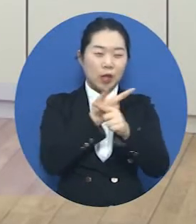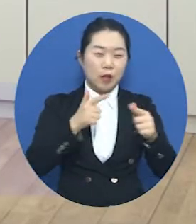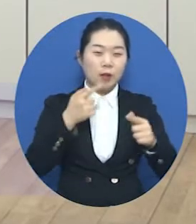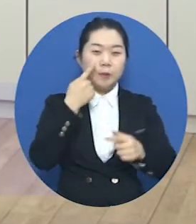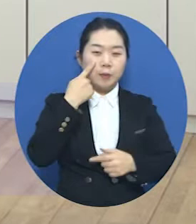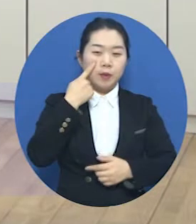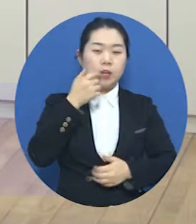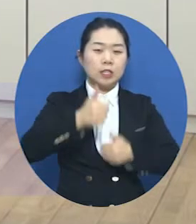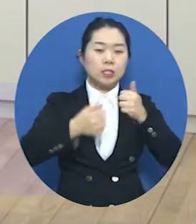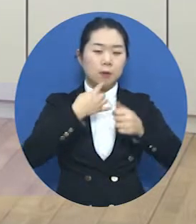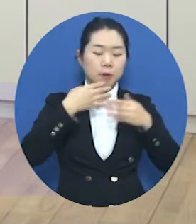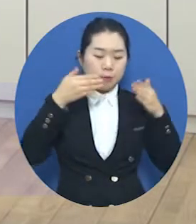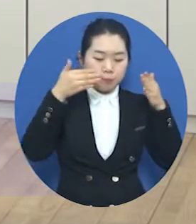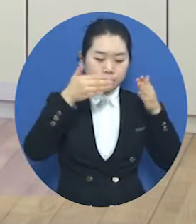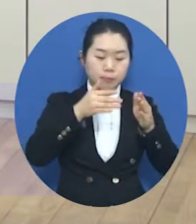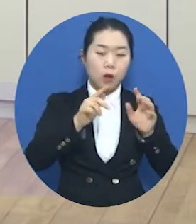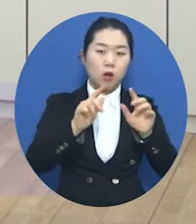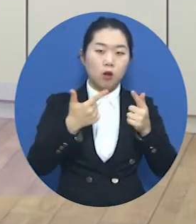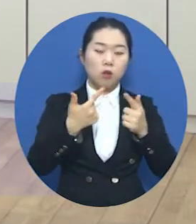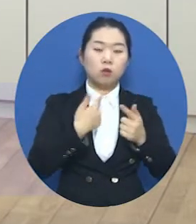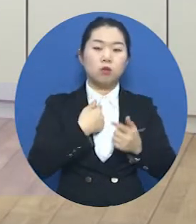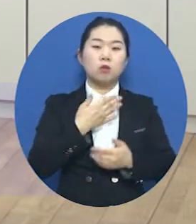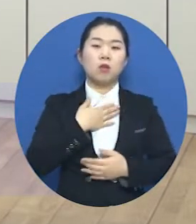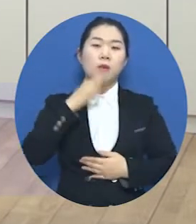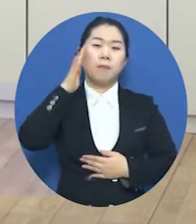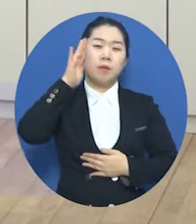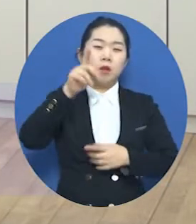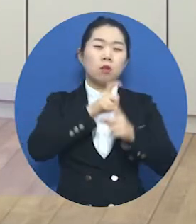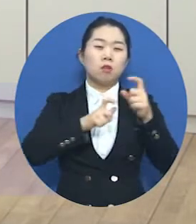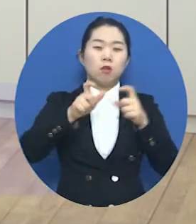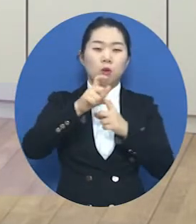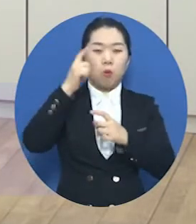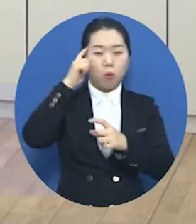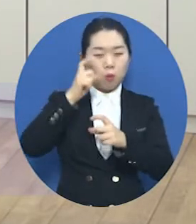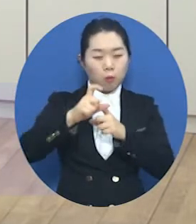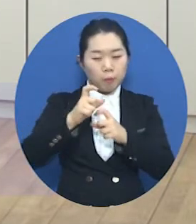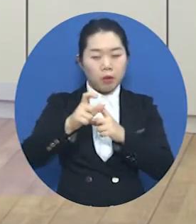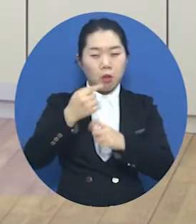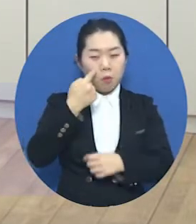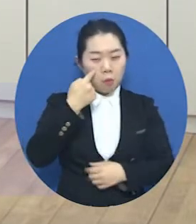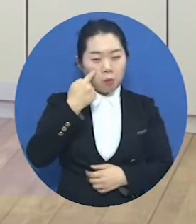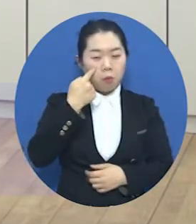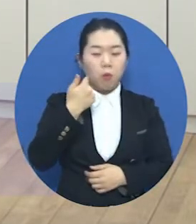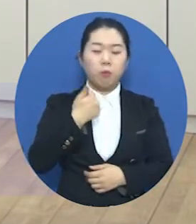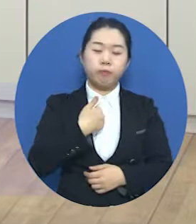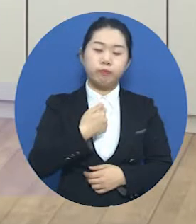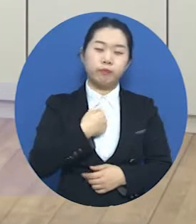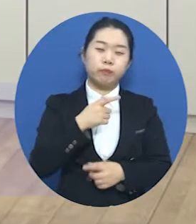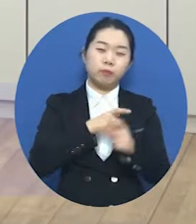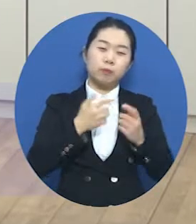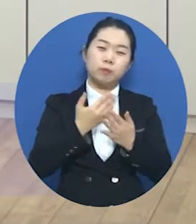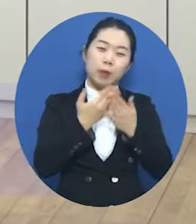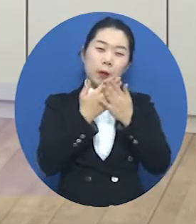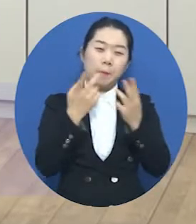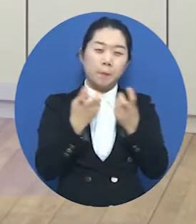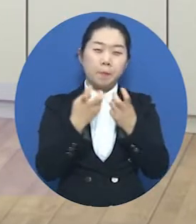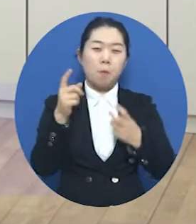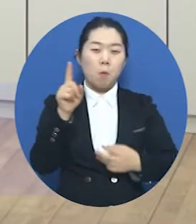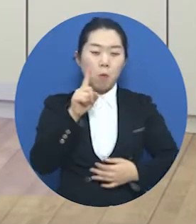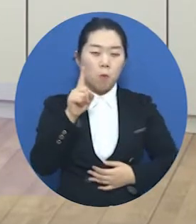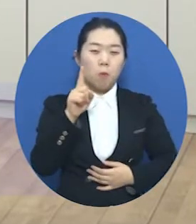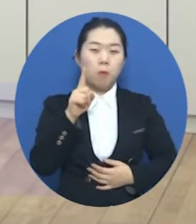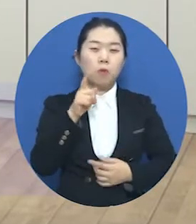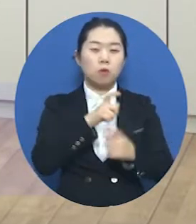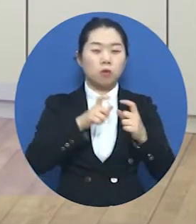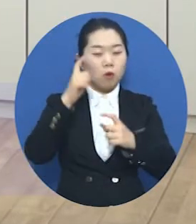많은 체험을 하다 보니 계속 시험만 생각하는 것이 아니라 제 진로를 더 생각을 해보고 어떻게 하면 내가 좀